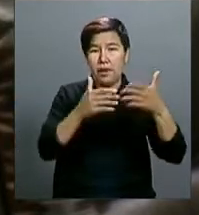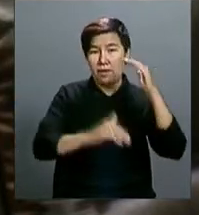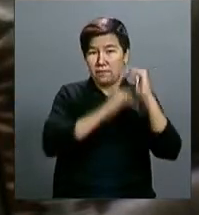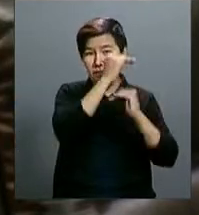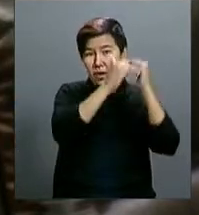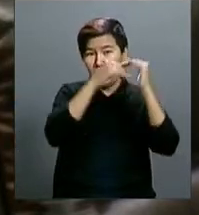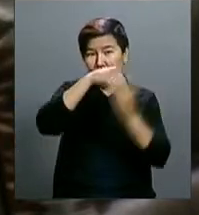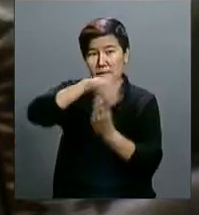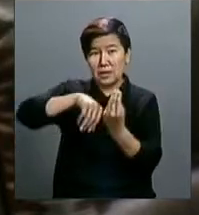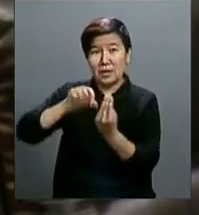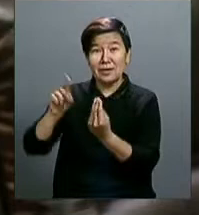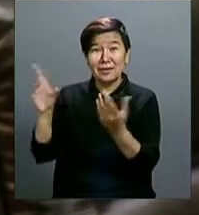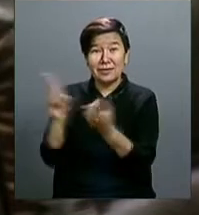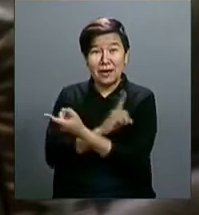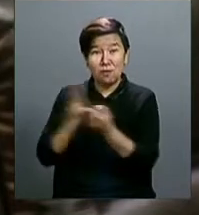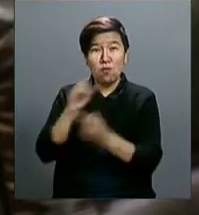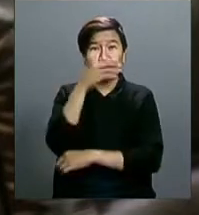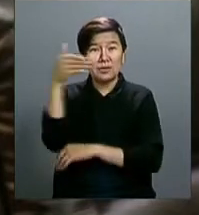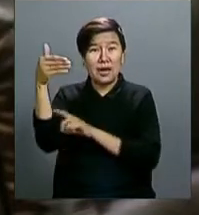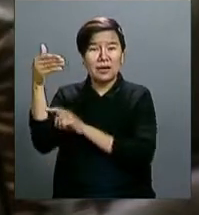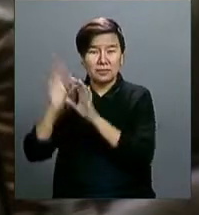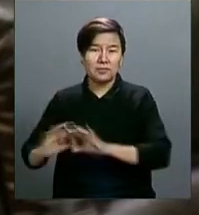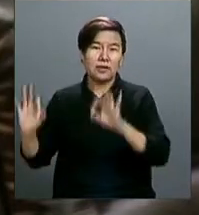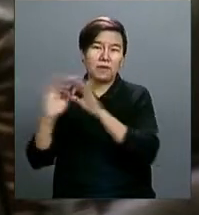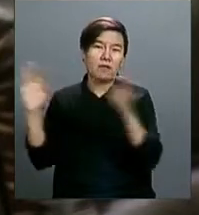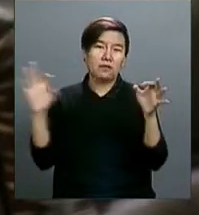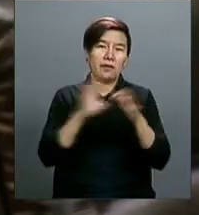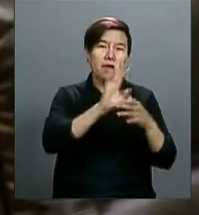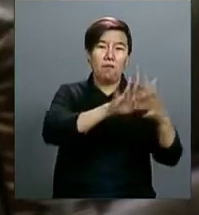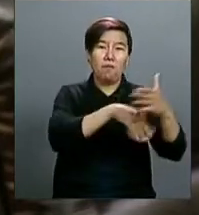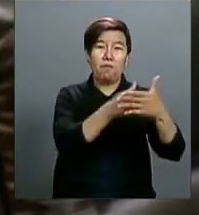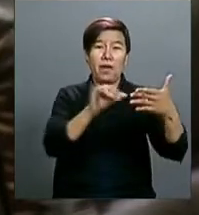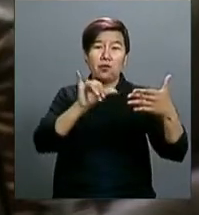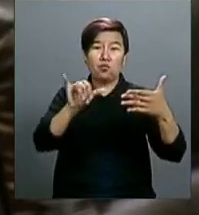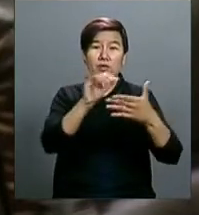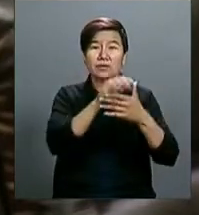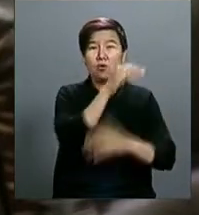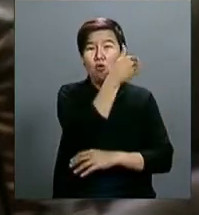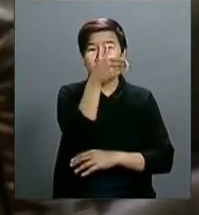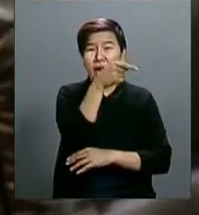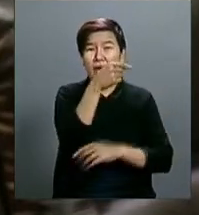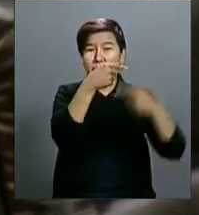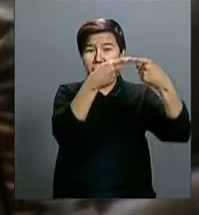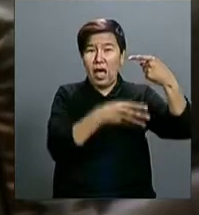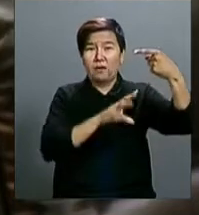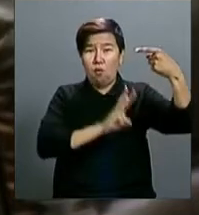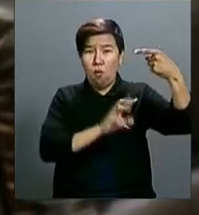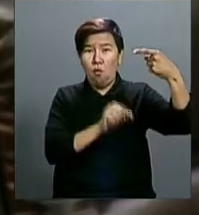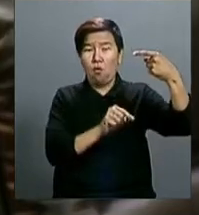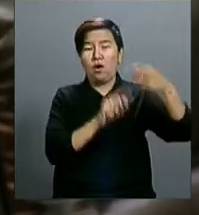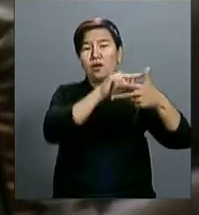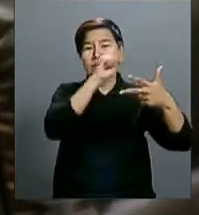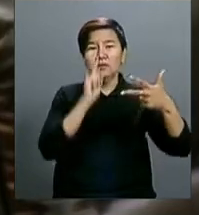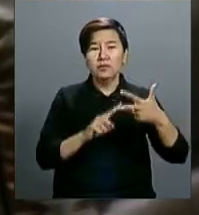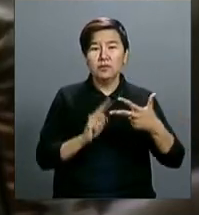ศรษฐกิจและสังคมแห่งชาติจะต้องสอดคล้องกับยุทธศาสตร์ชาติทั้ง6ด้านประการที่3การจัด